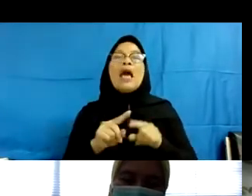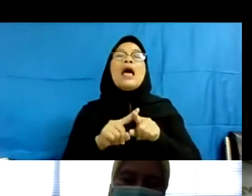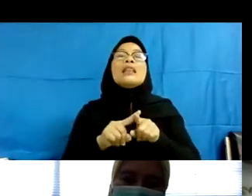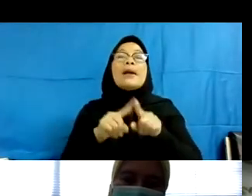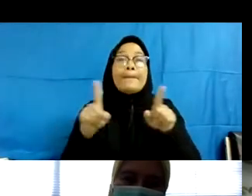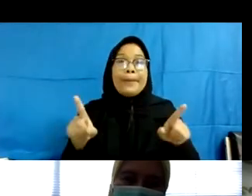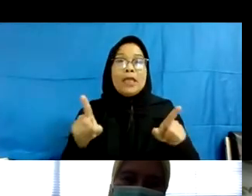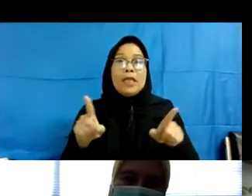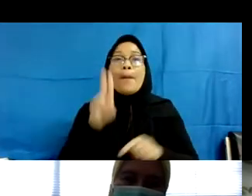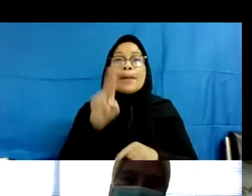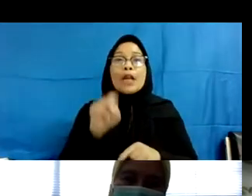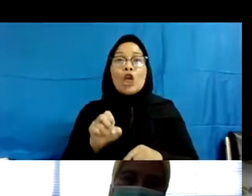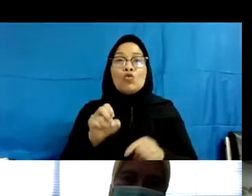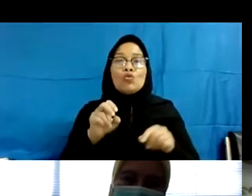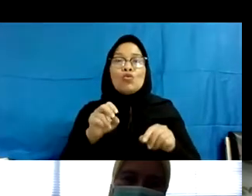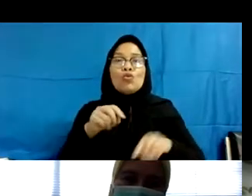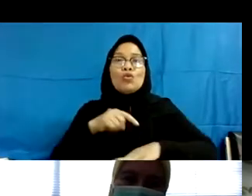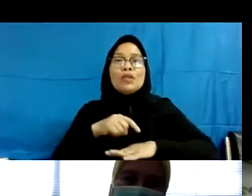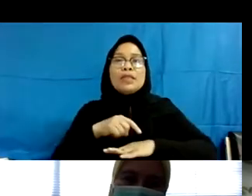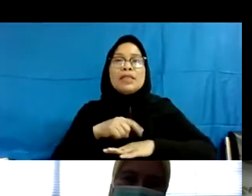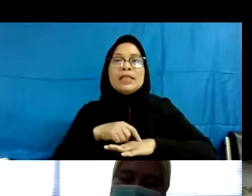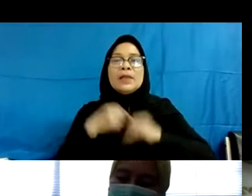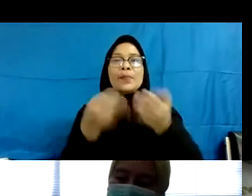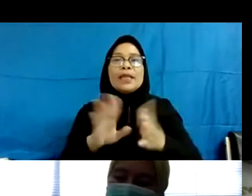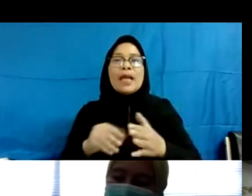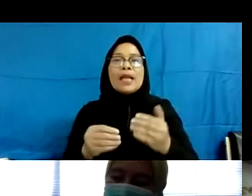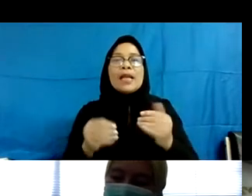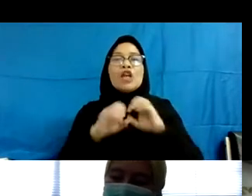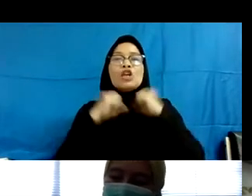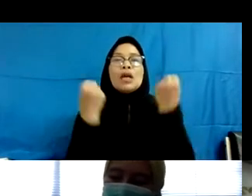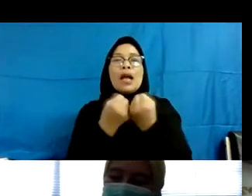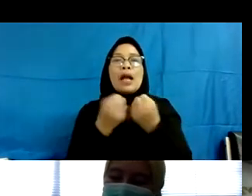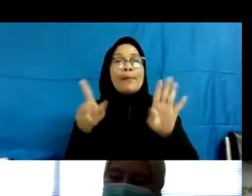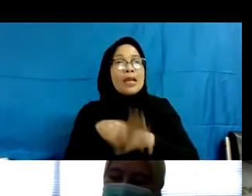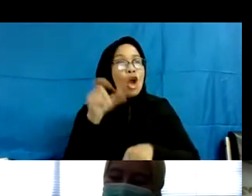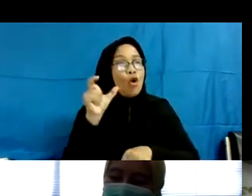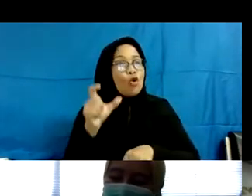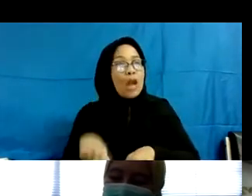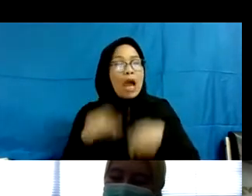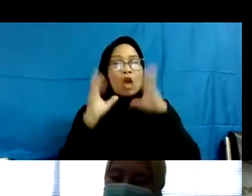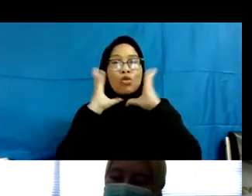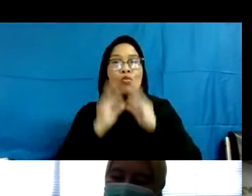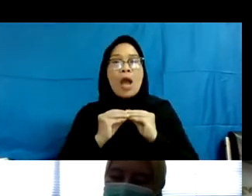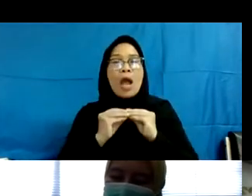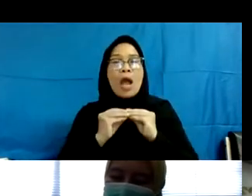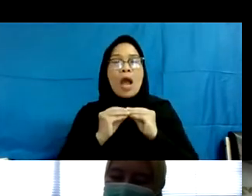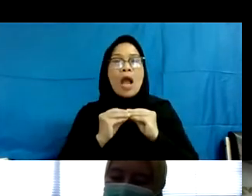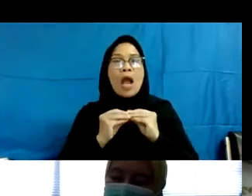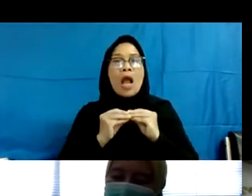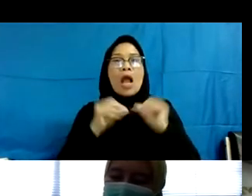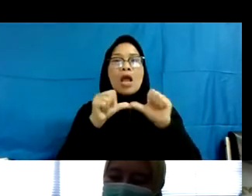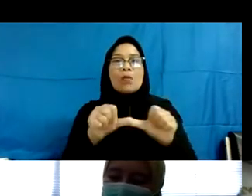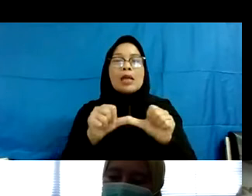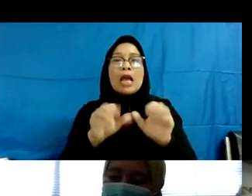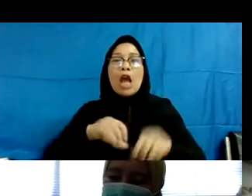ini juga perlu diedukasi kepada orang tua dan keluarga. Maka itu peran keluarga, pilar